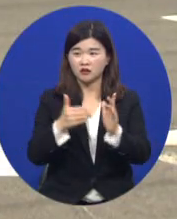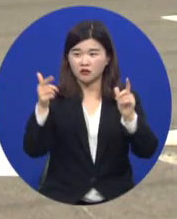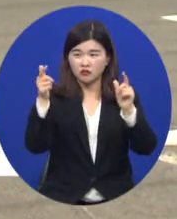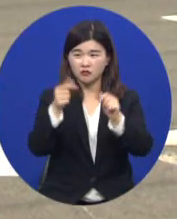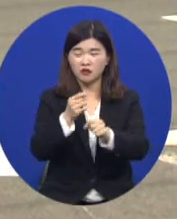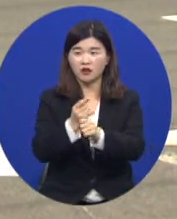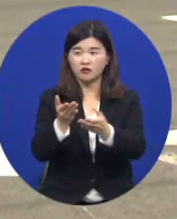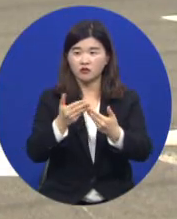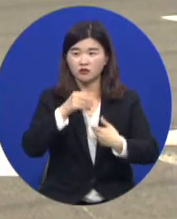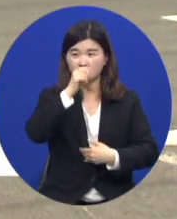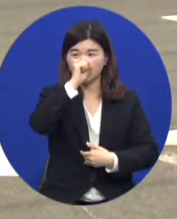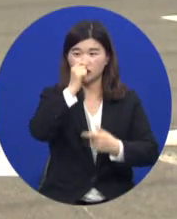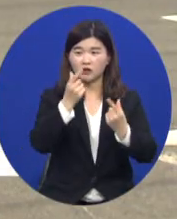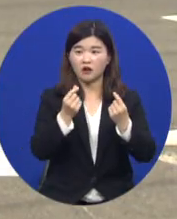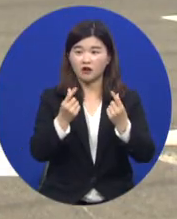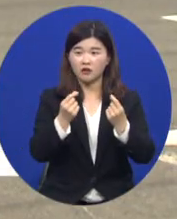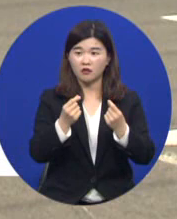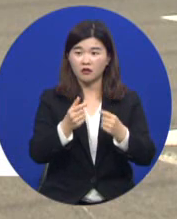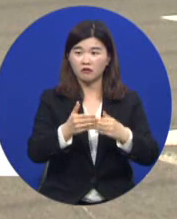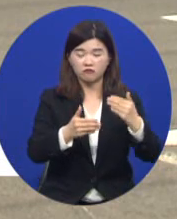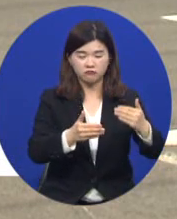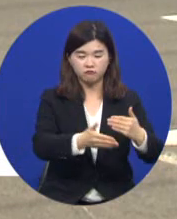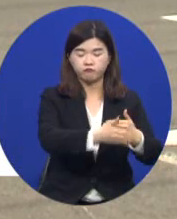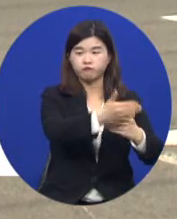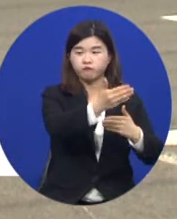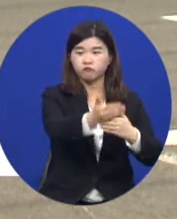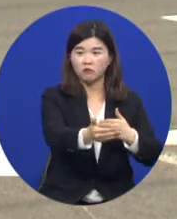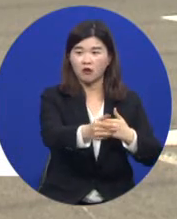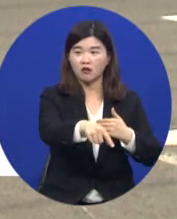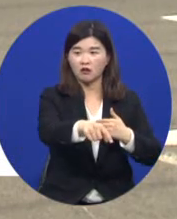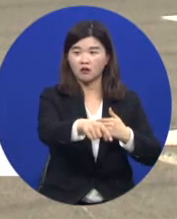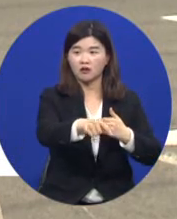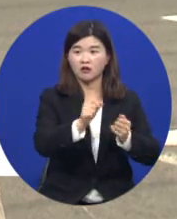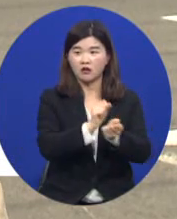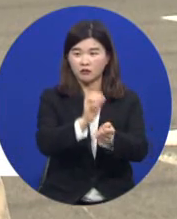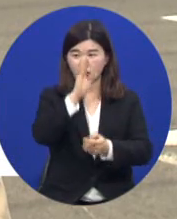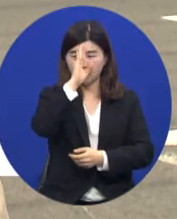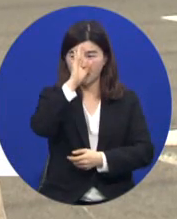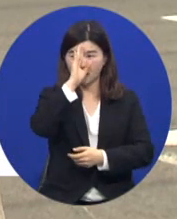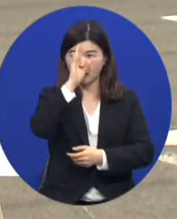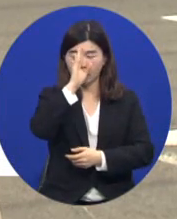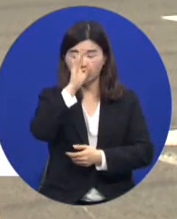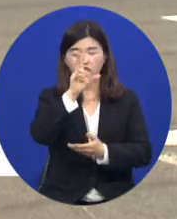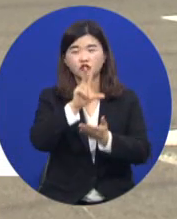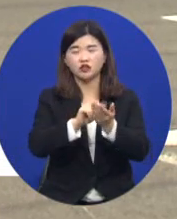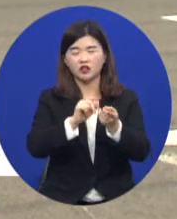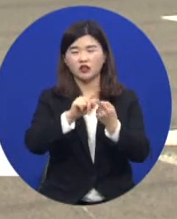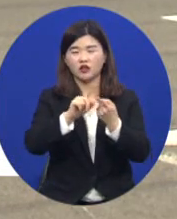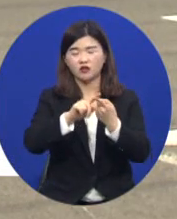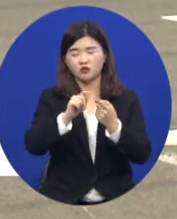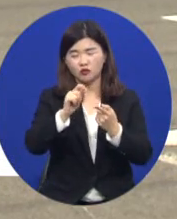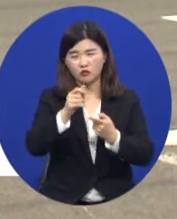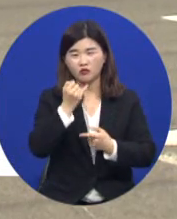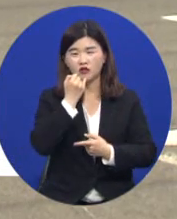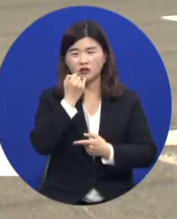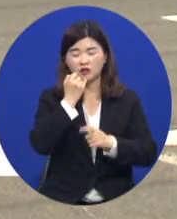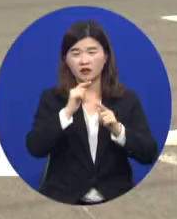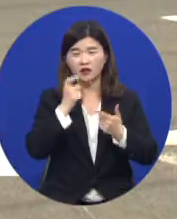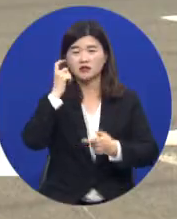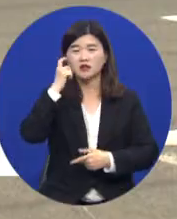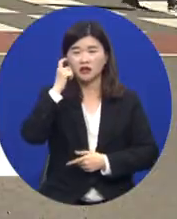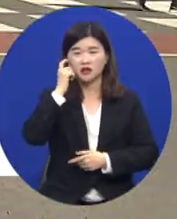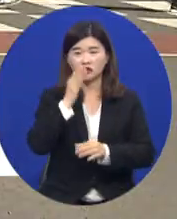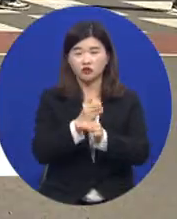완화를 시켜줬으면 이제 한 칸 띄고 식사하면 그 반면병 문제에 대해서 조금은 그래도 괜찮지 않을까 이렇게